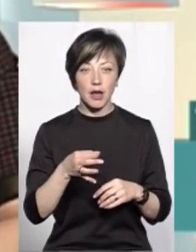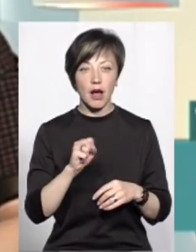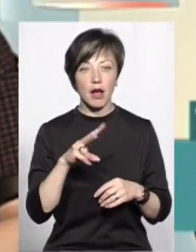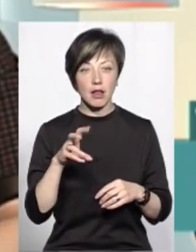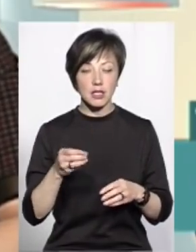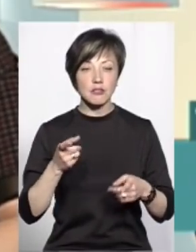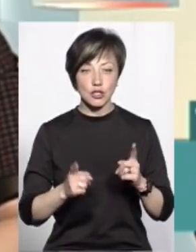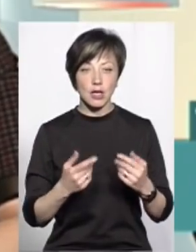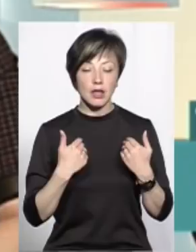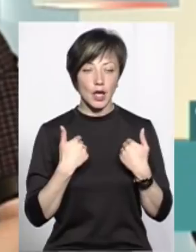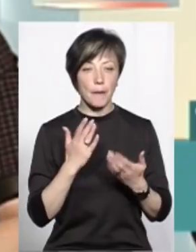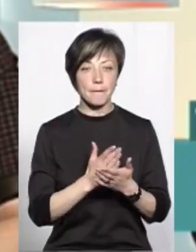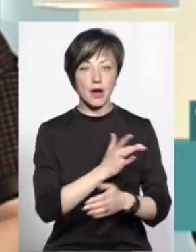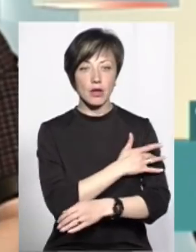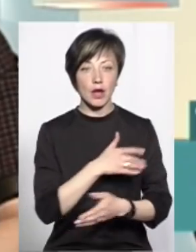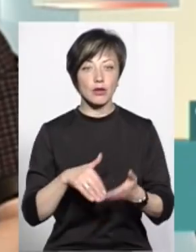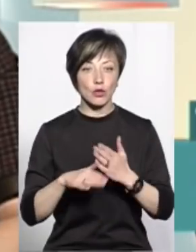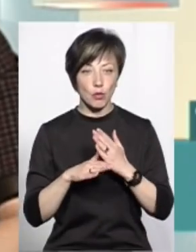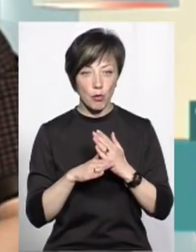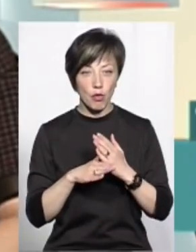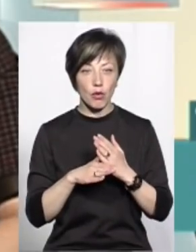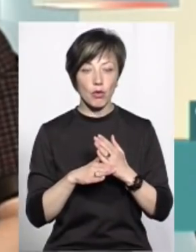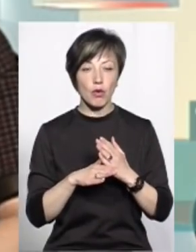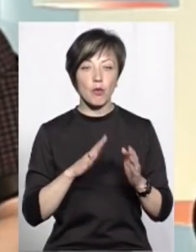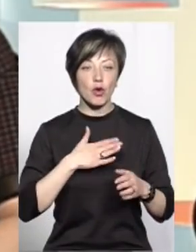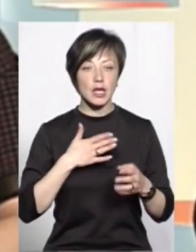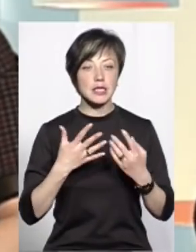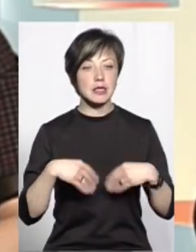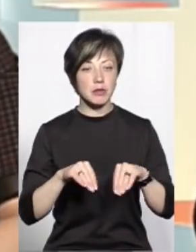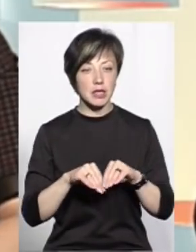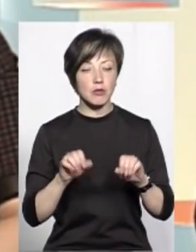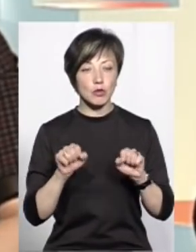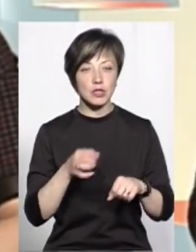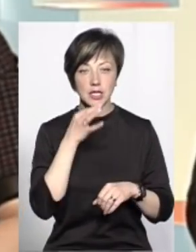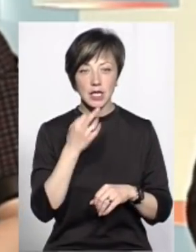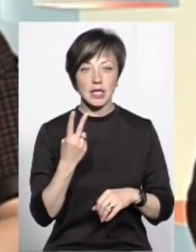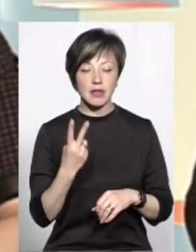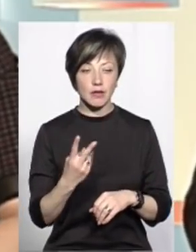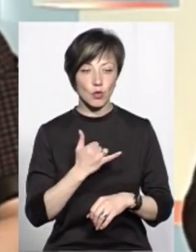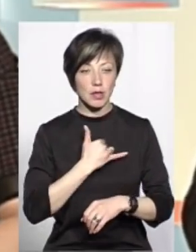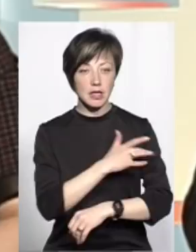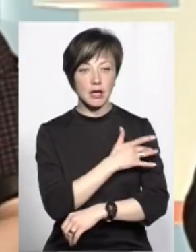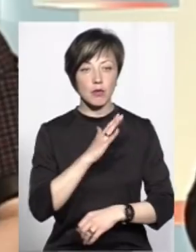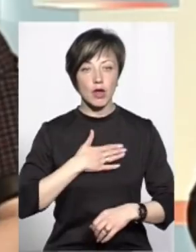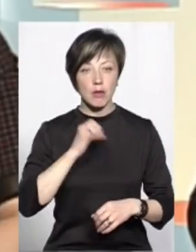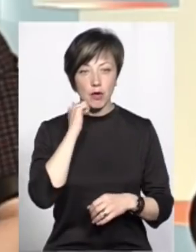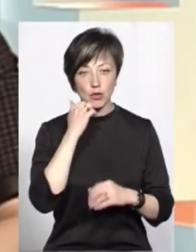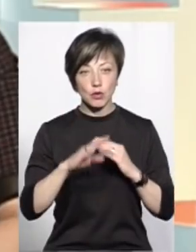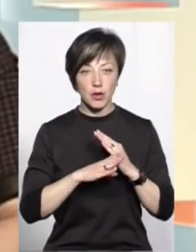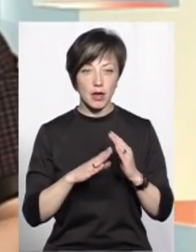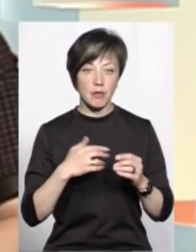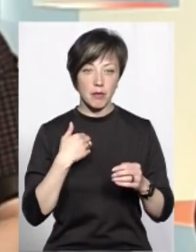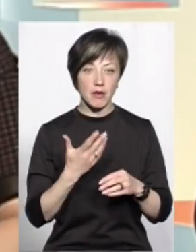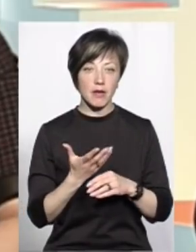Але, звичайно, я маю няню як допомогу. У моїй сім'ї навіть, можна сказати, дві в мене няні, тому що моя бабуся допомагає, і ми